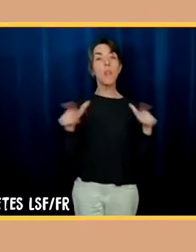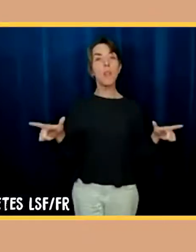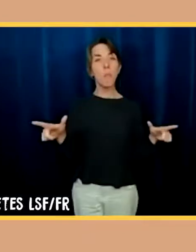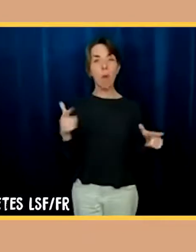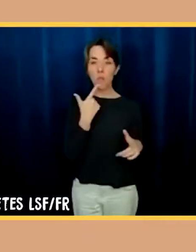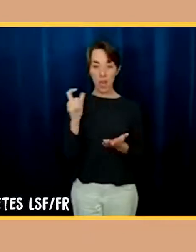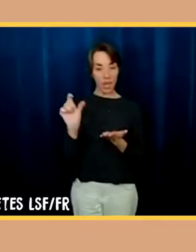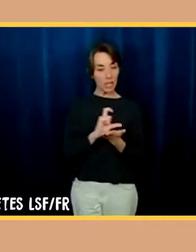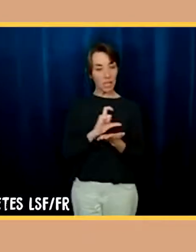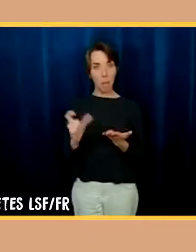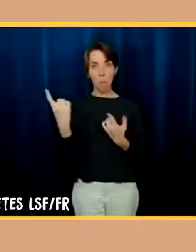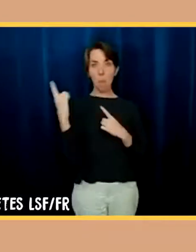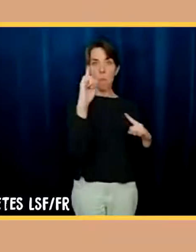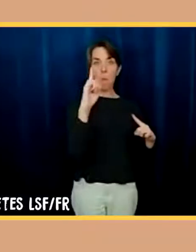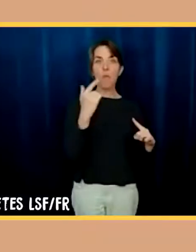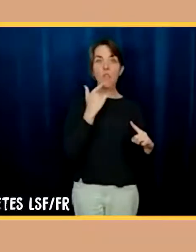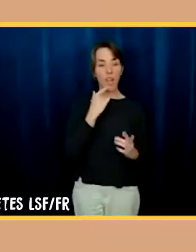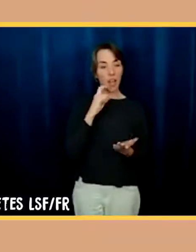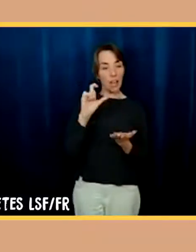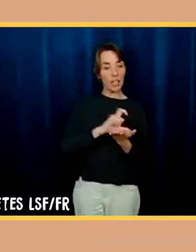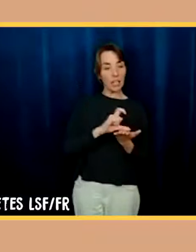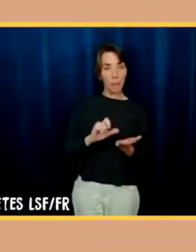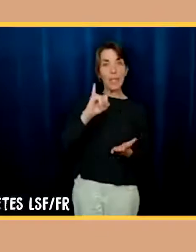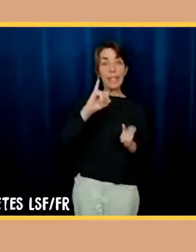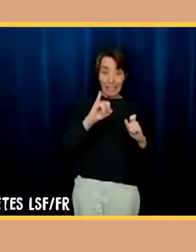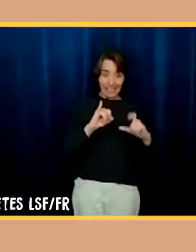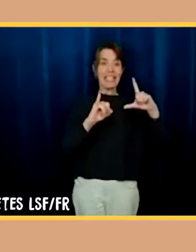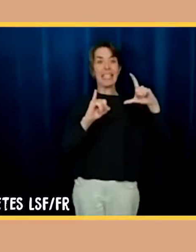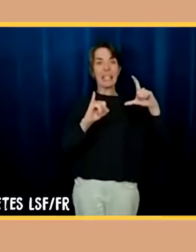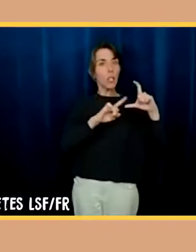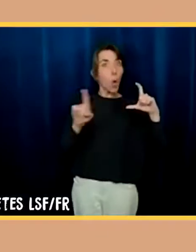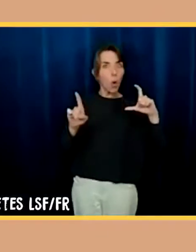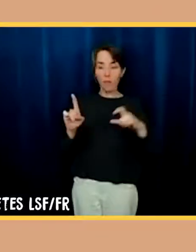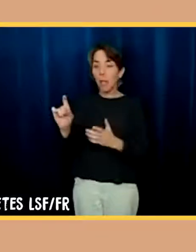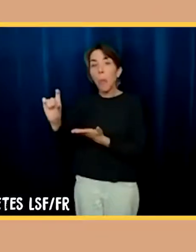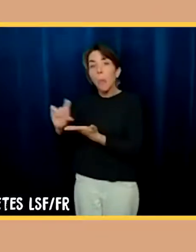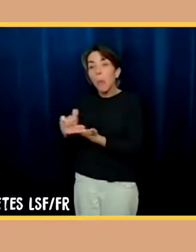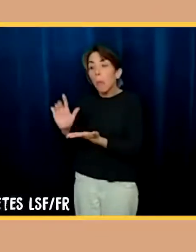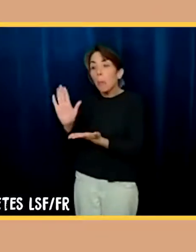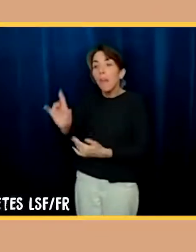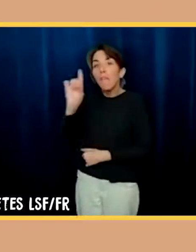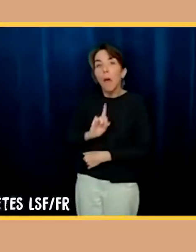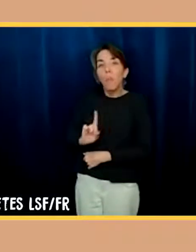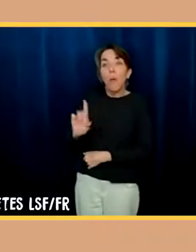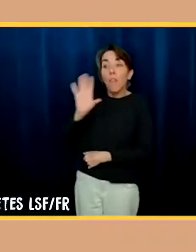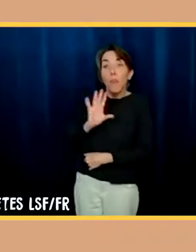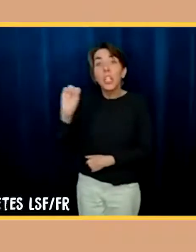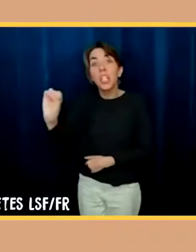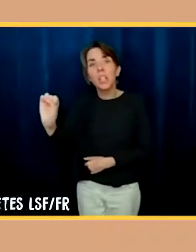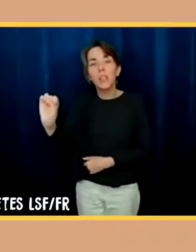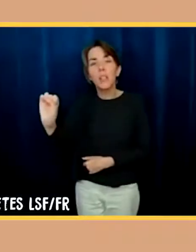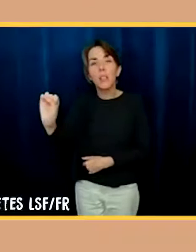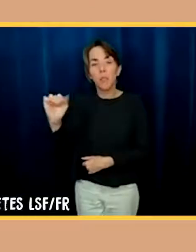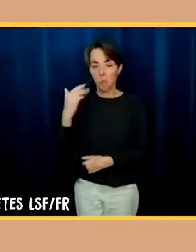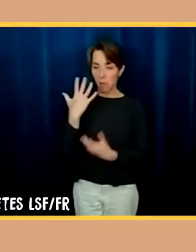pas l'islam avec un grand I, mais c'est l'islam des femmes ou des féministes. Et que finalement, si on voulait un islam à la carte, il